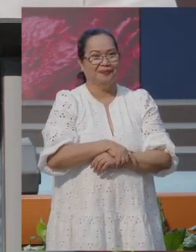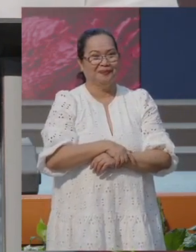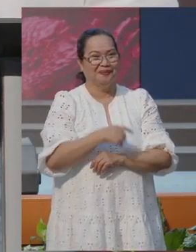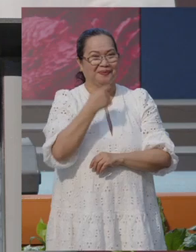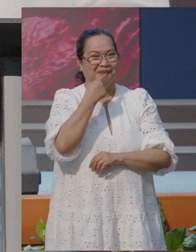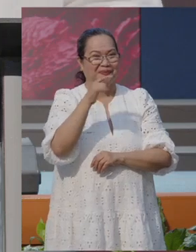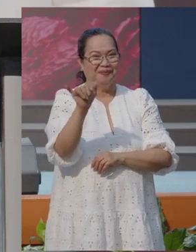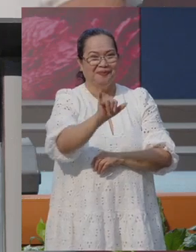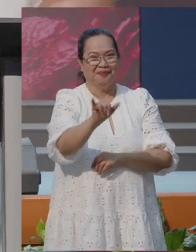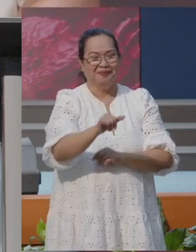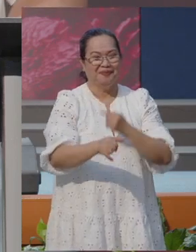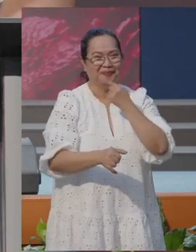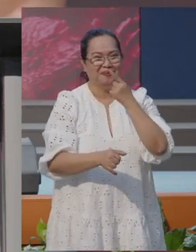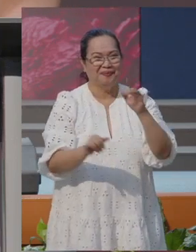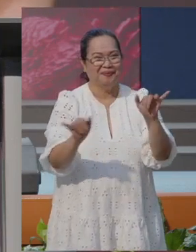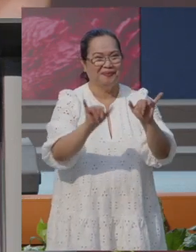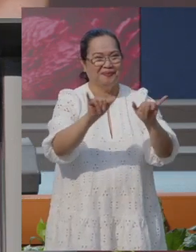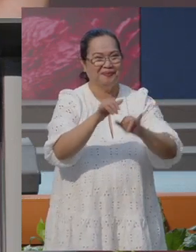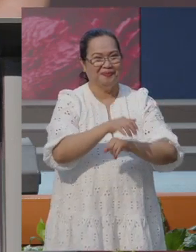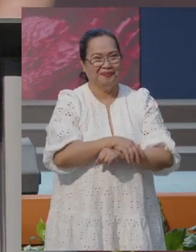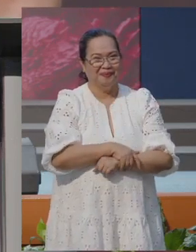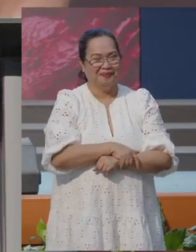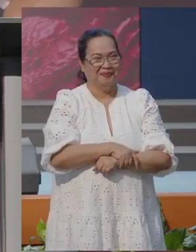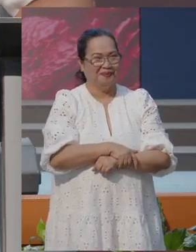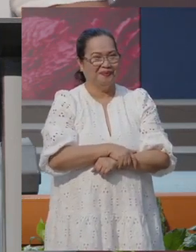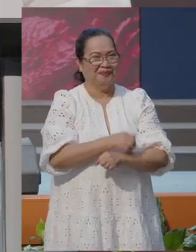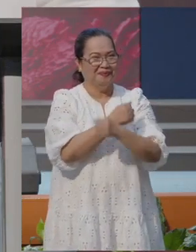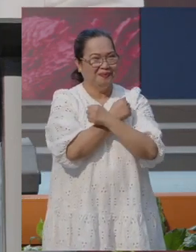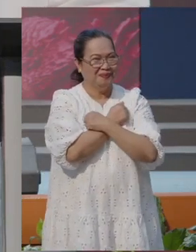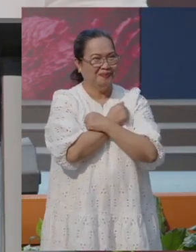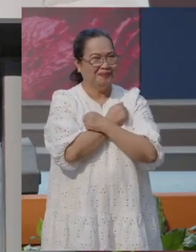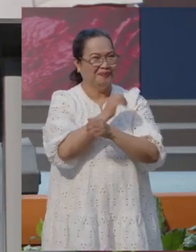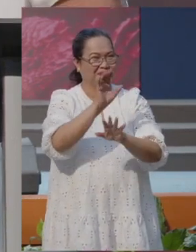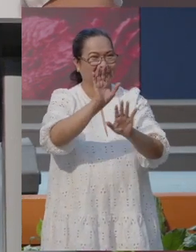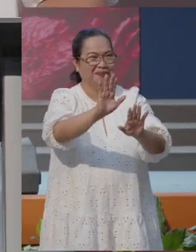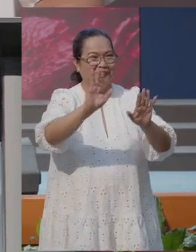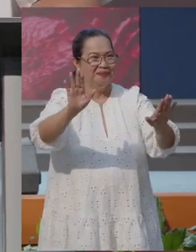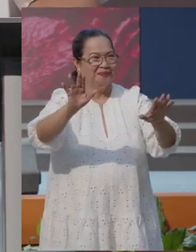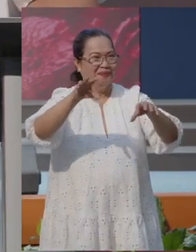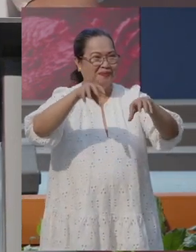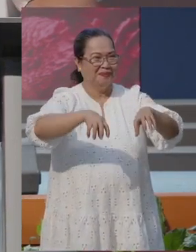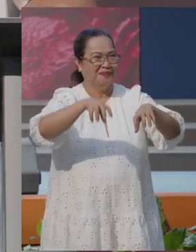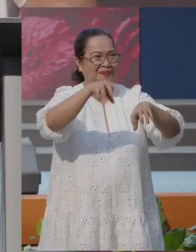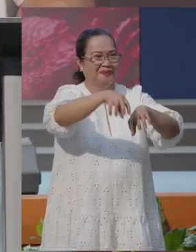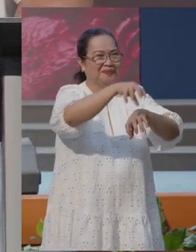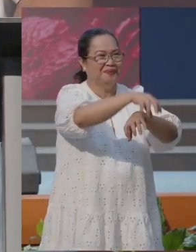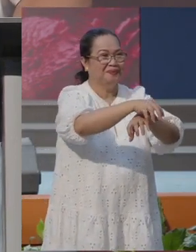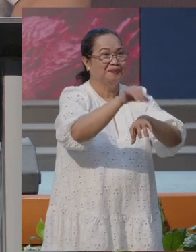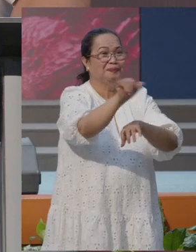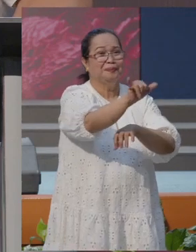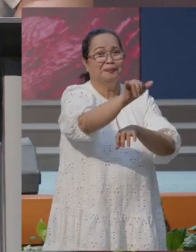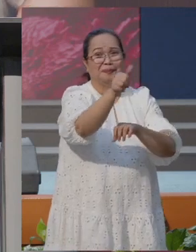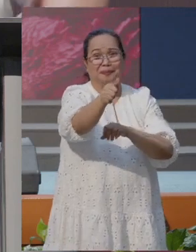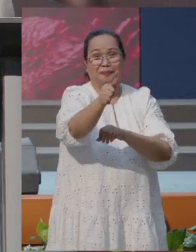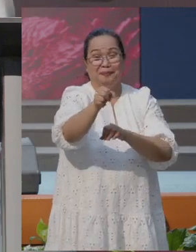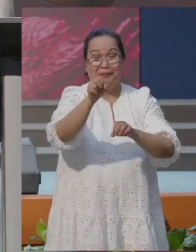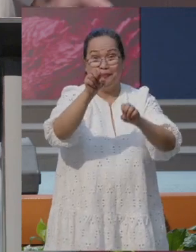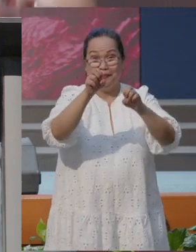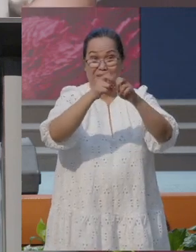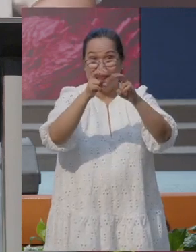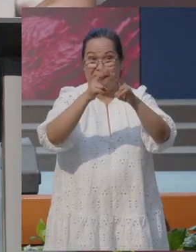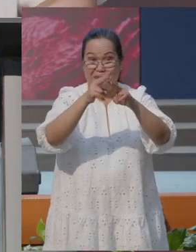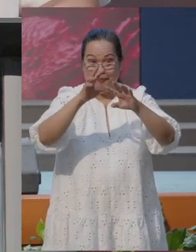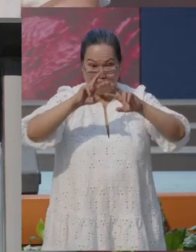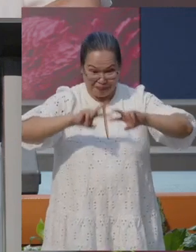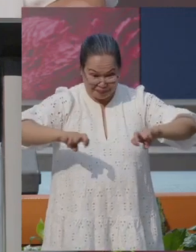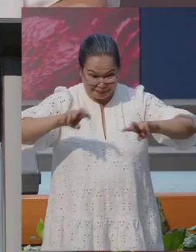alinsunod dito sa pangalawang pinakadakilang utos. Love your neighbor as yourself. Alam nyo, kahit nahalughugin nyo